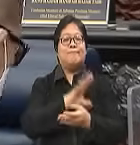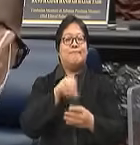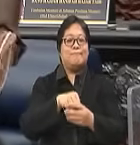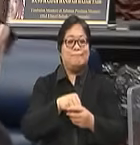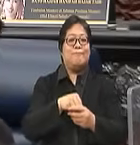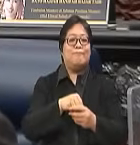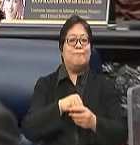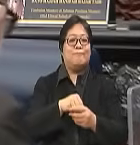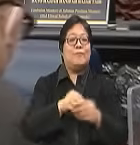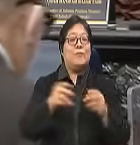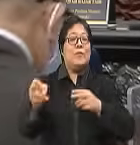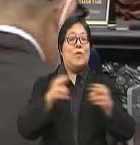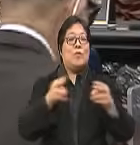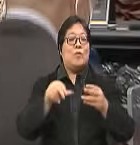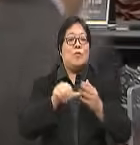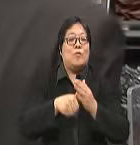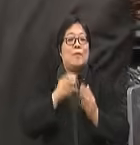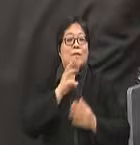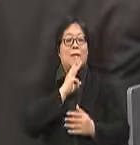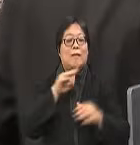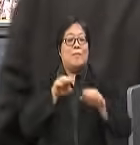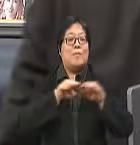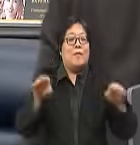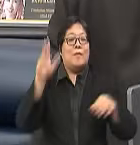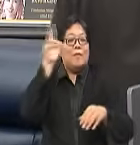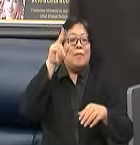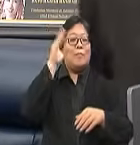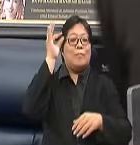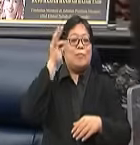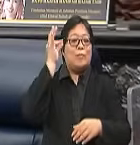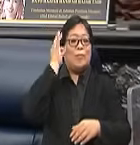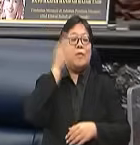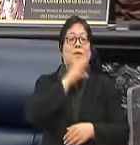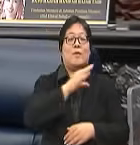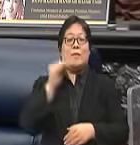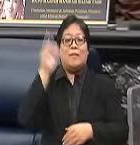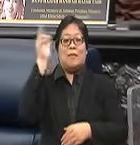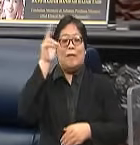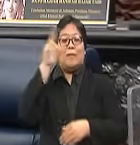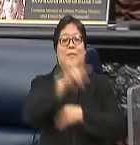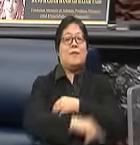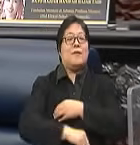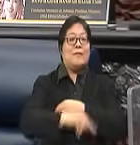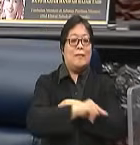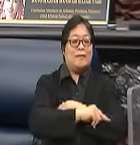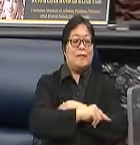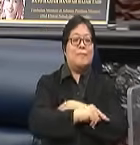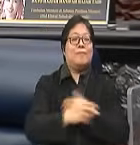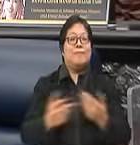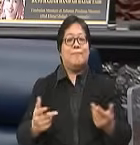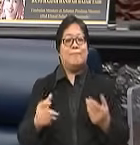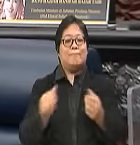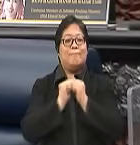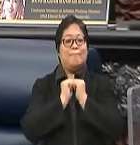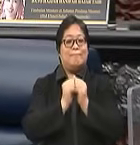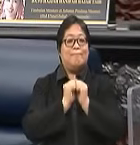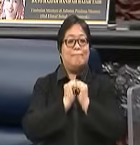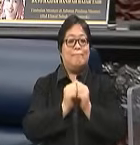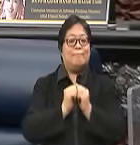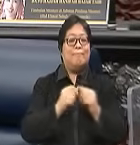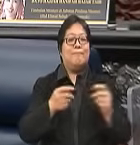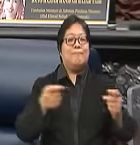dalam pengurusan sumber air di perangkat kerajaan kusan dan kerajaan negeri untuk bersama-sama